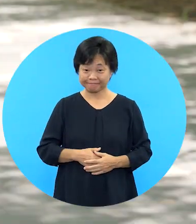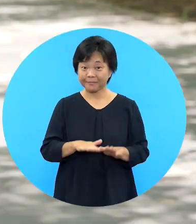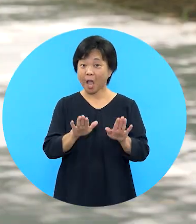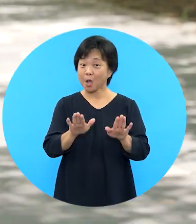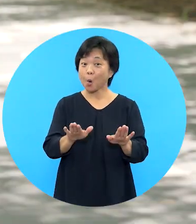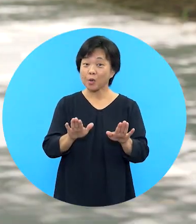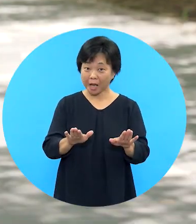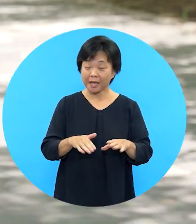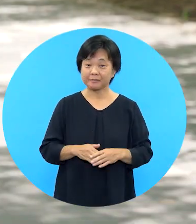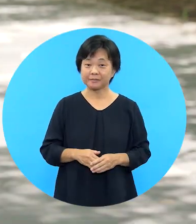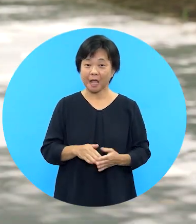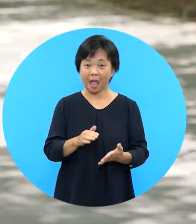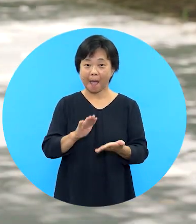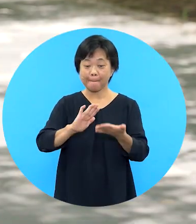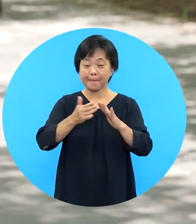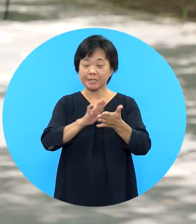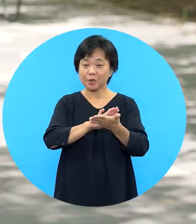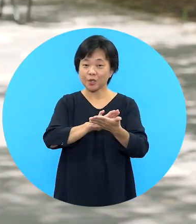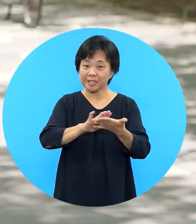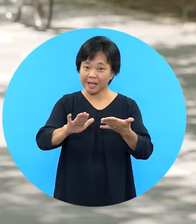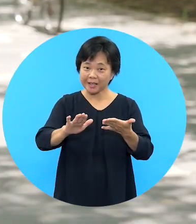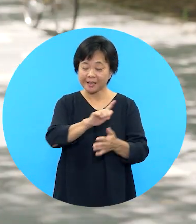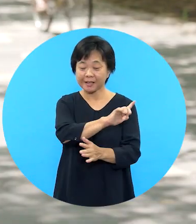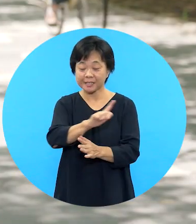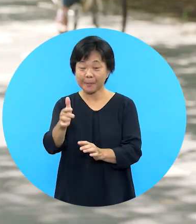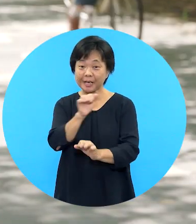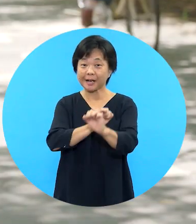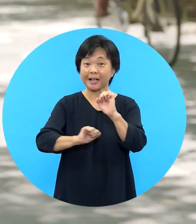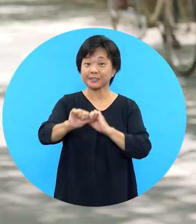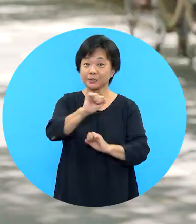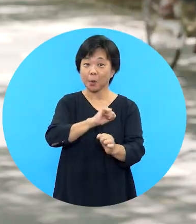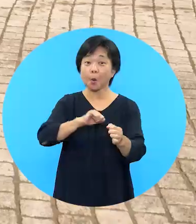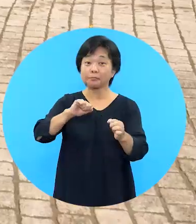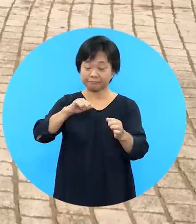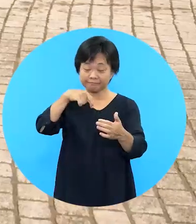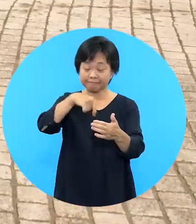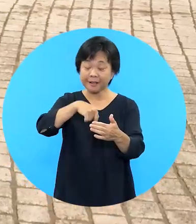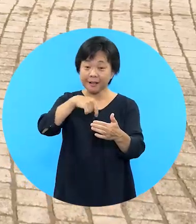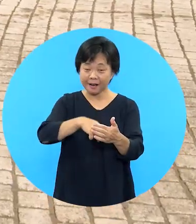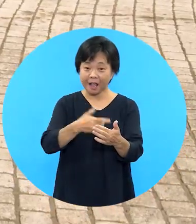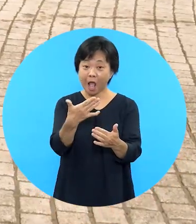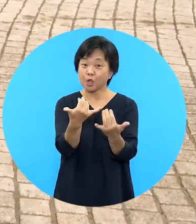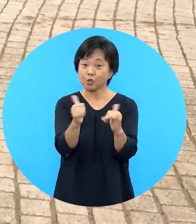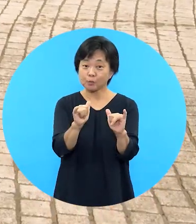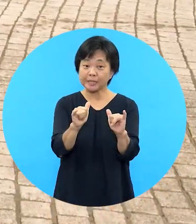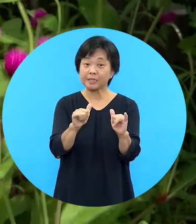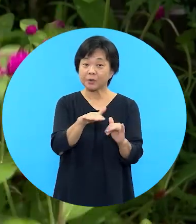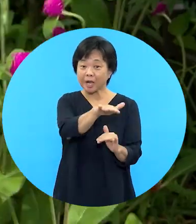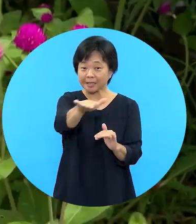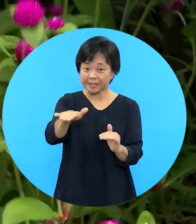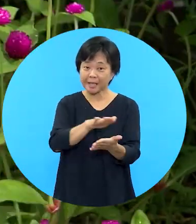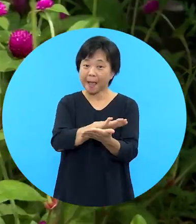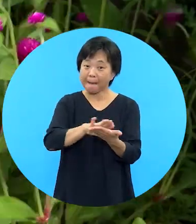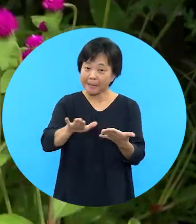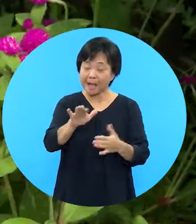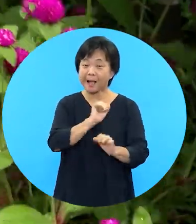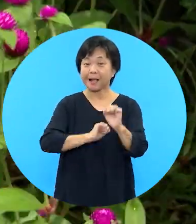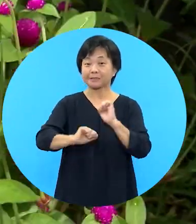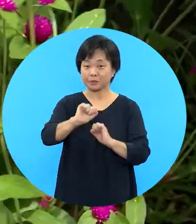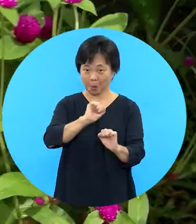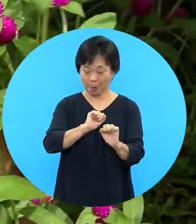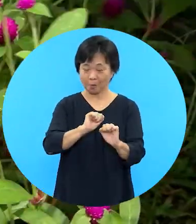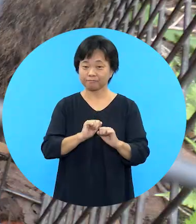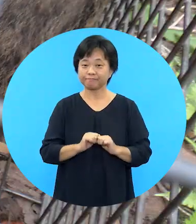こで今回は街をきれいにするさまざまな活動の中から区民の方々による美化活